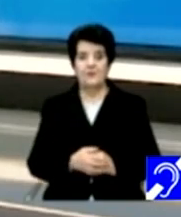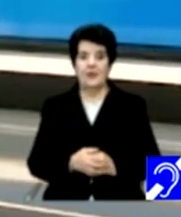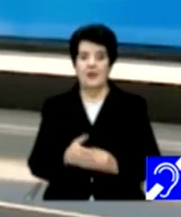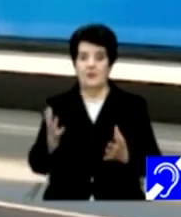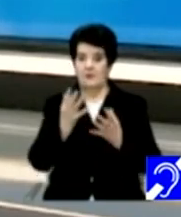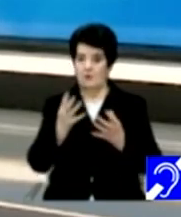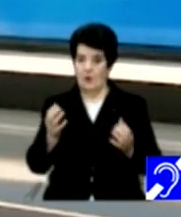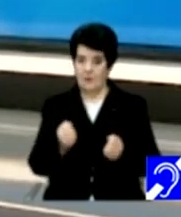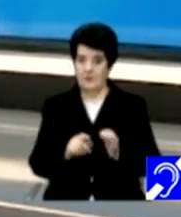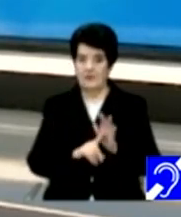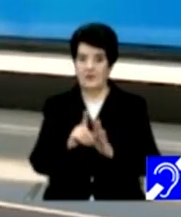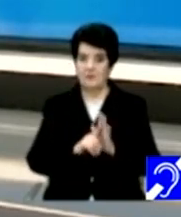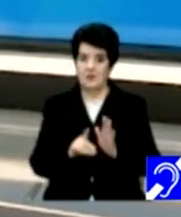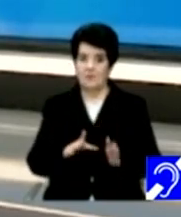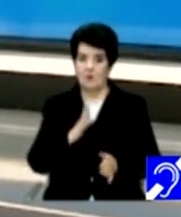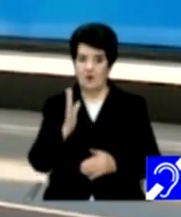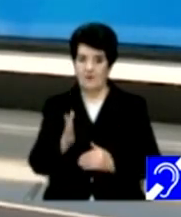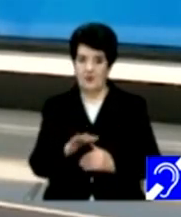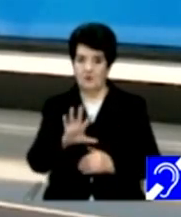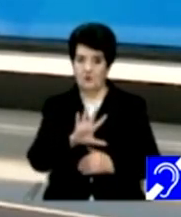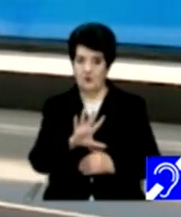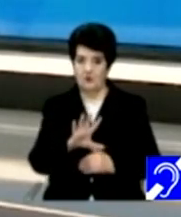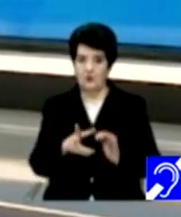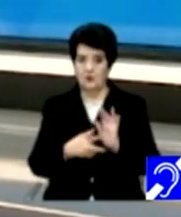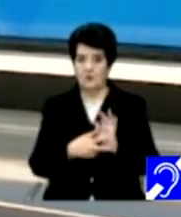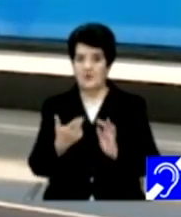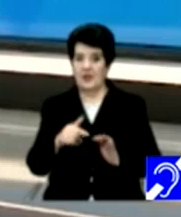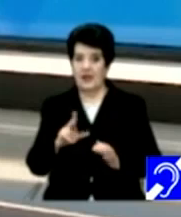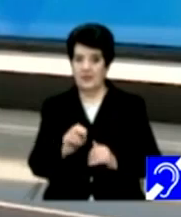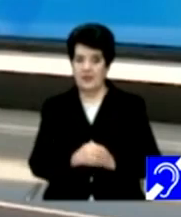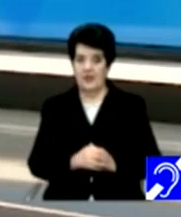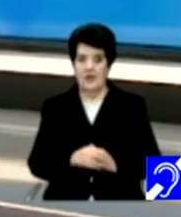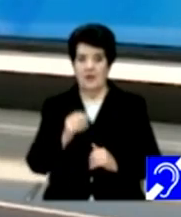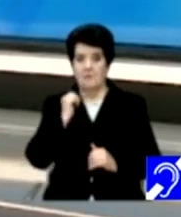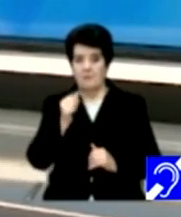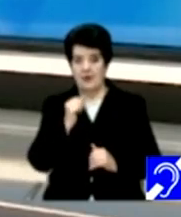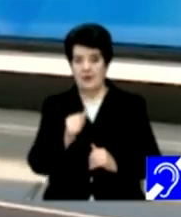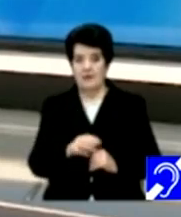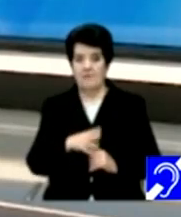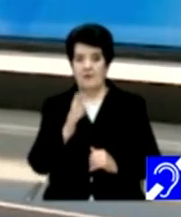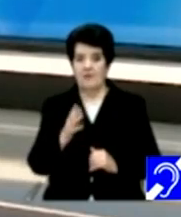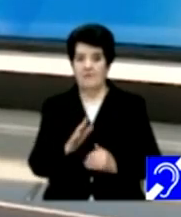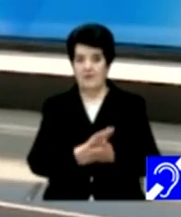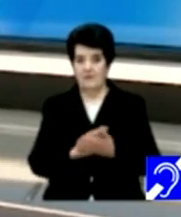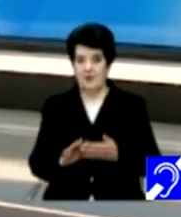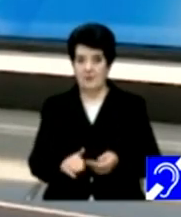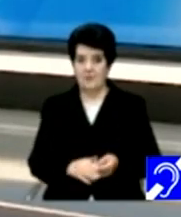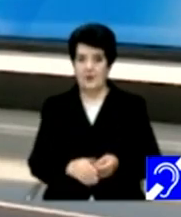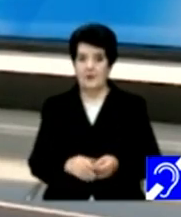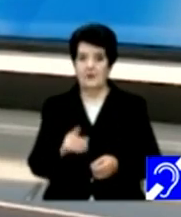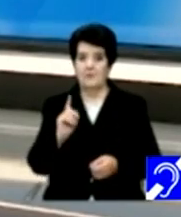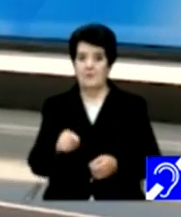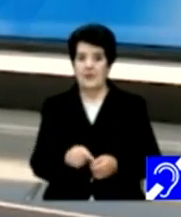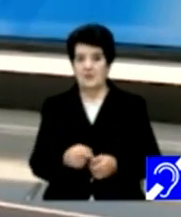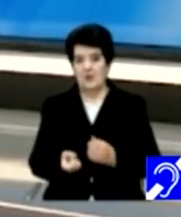nopții, termometrele vor indica minime cuprinse între 5 și 8 grade, iar mâine cerul va fi variabil și la orele amiezii soarele își va face